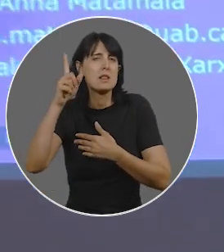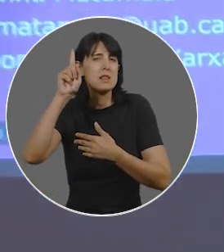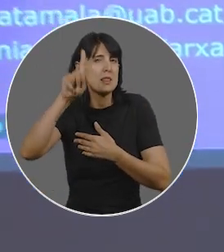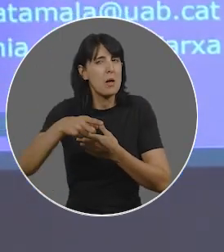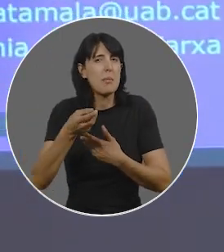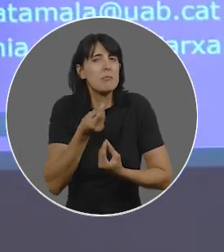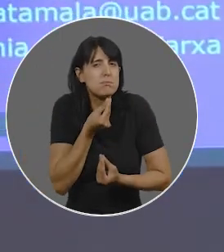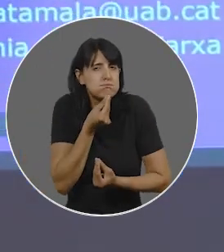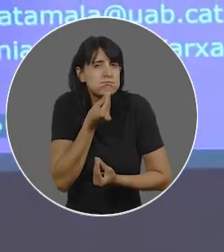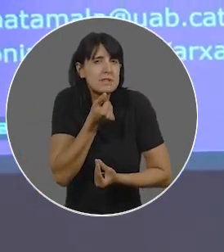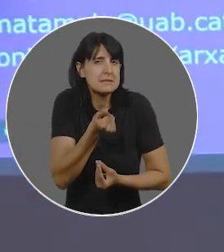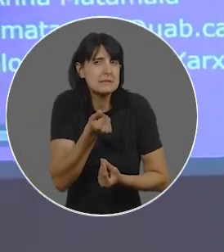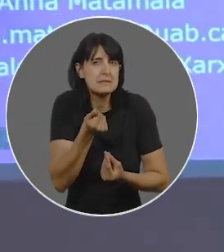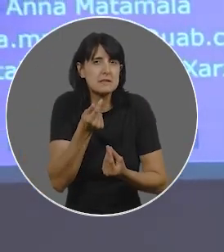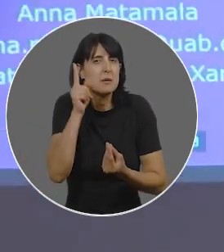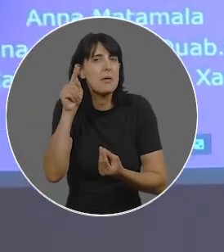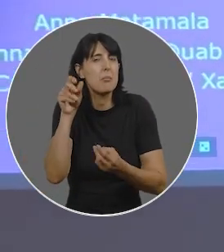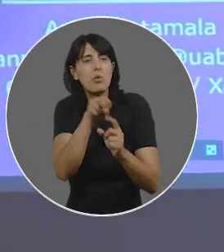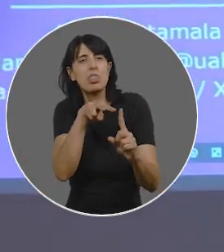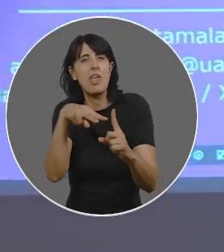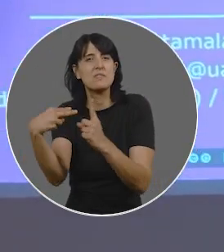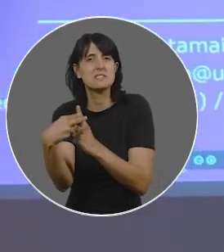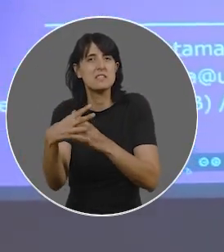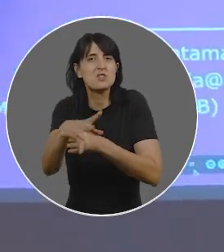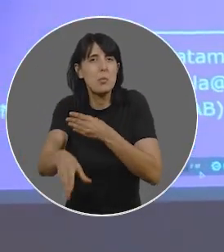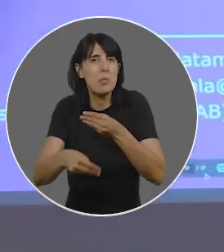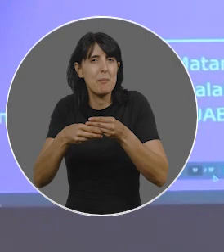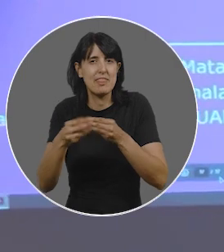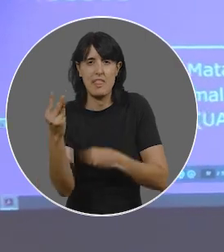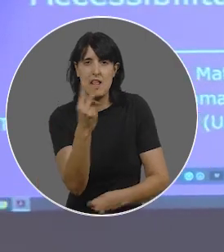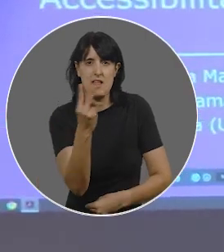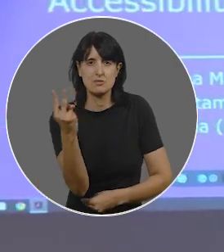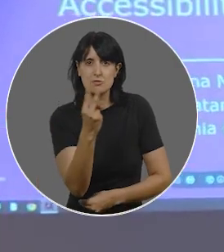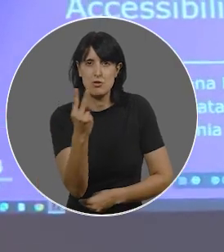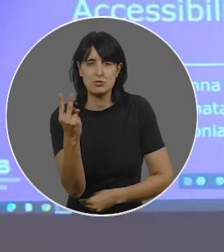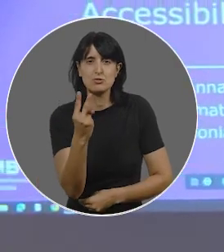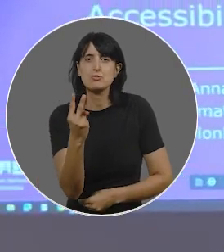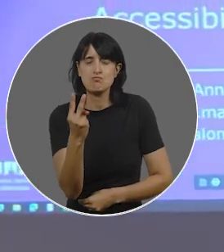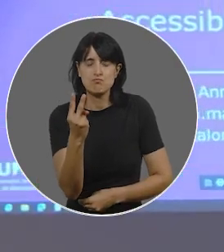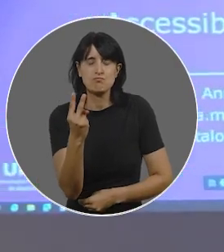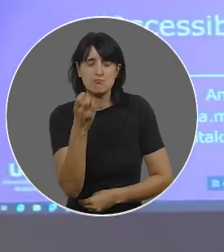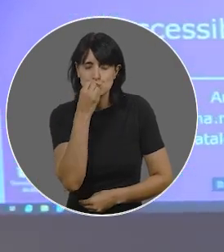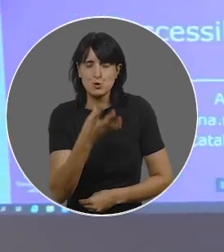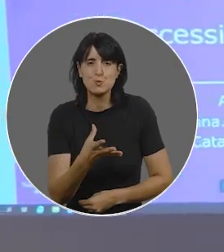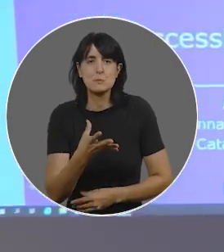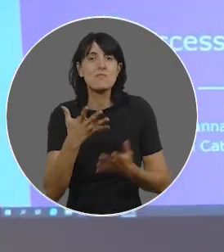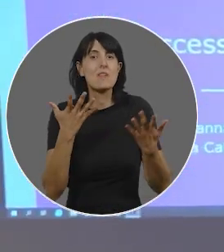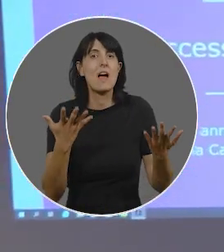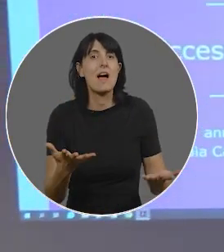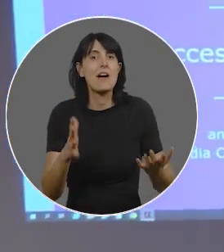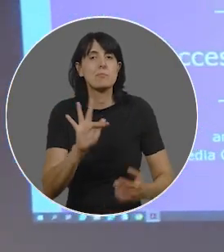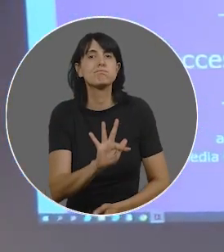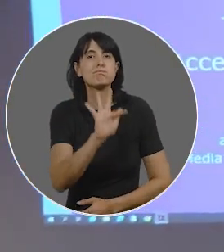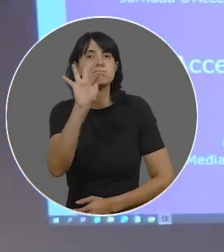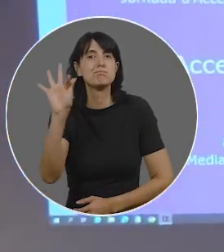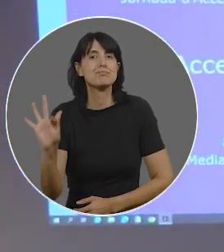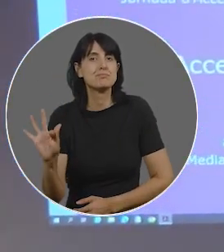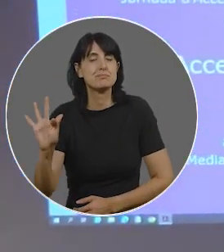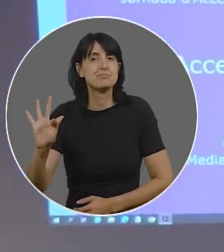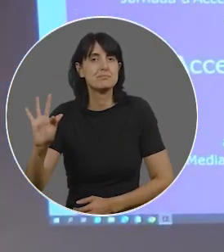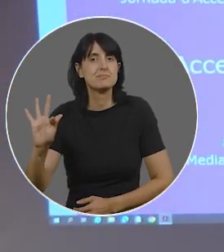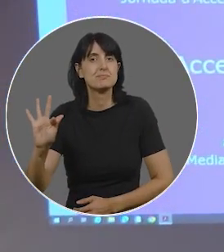han donat pistes, dues visions complementàries totalment, no? I molt bé, doncs ara